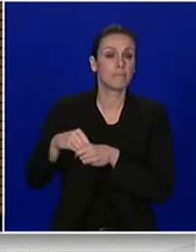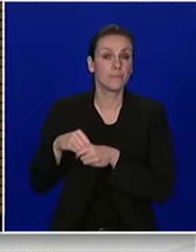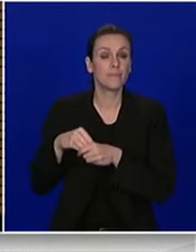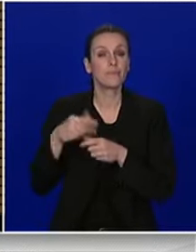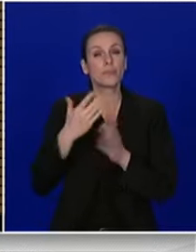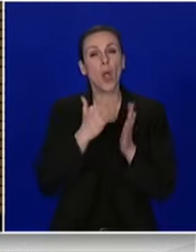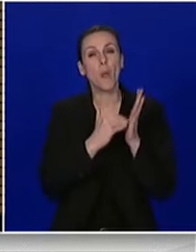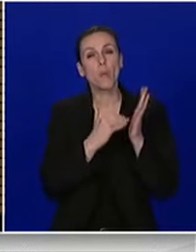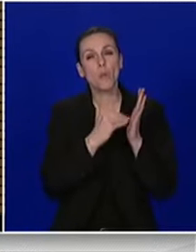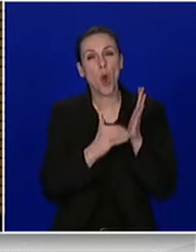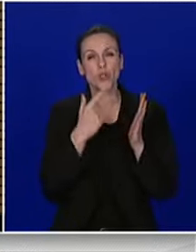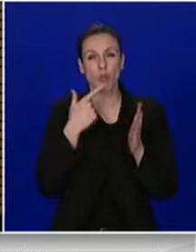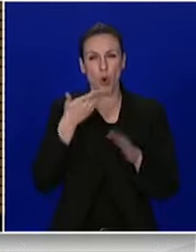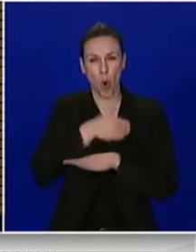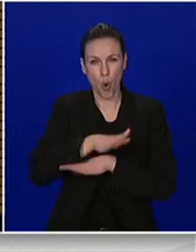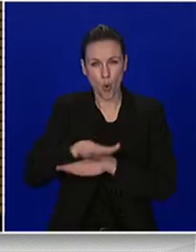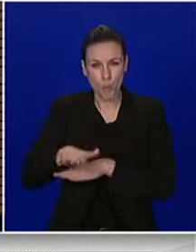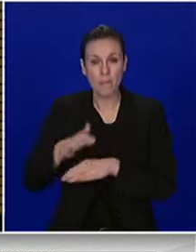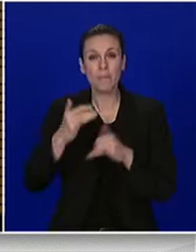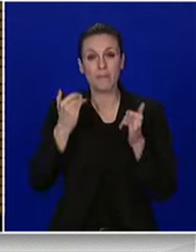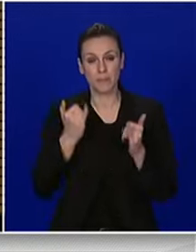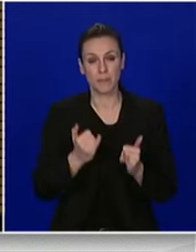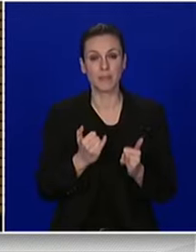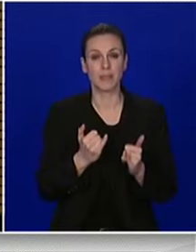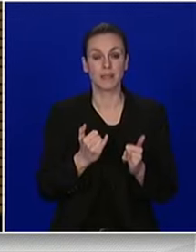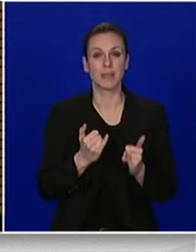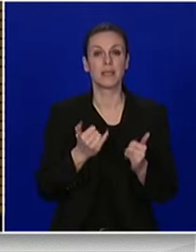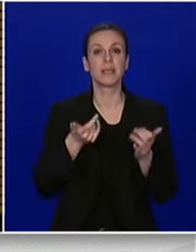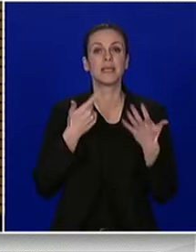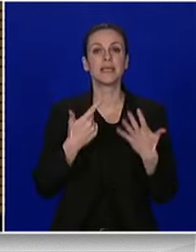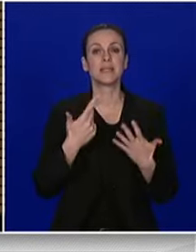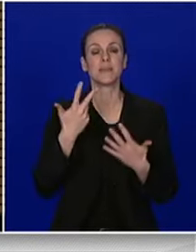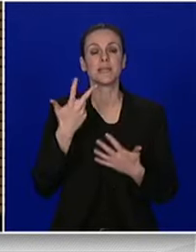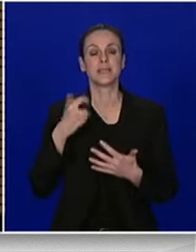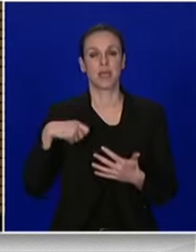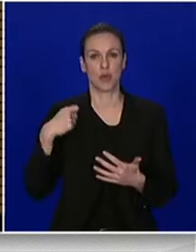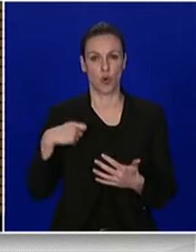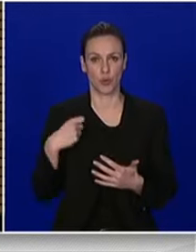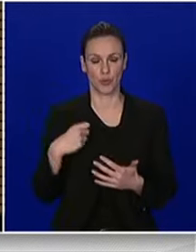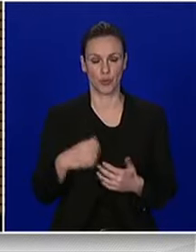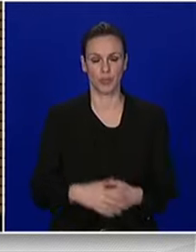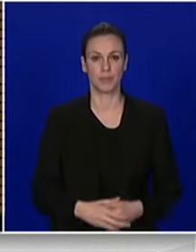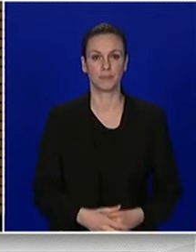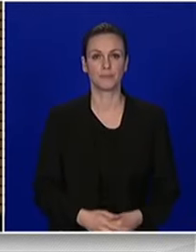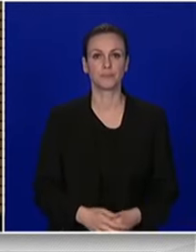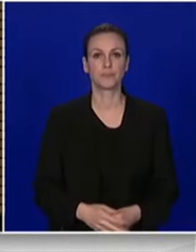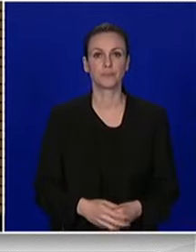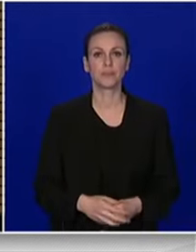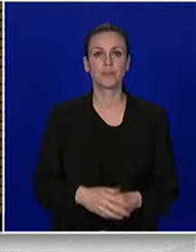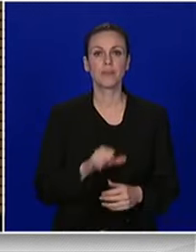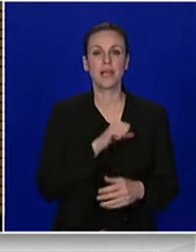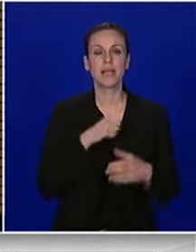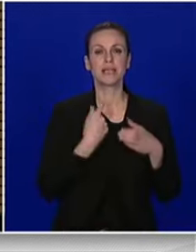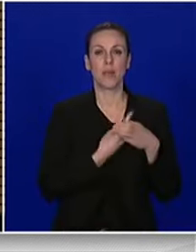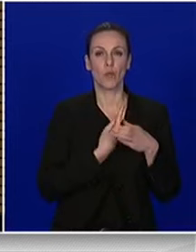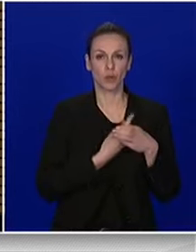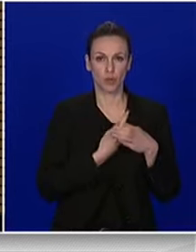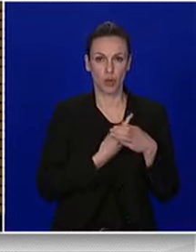prosjek preminulih je ovaj dan 73 godine. U samoizolaciji